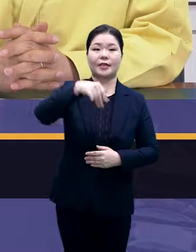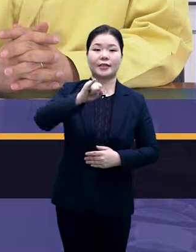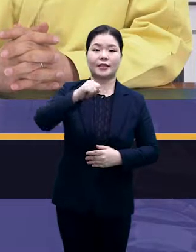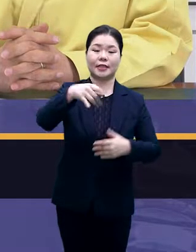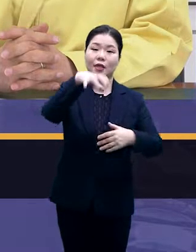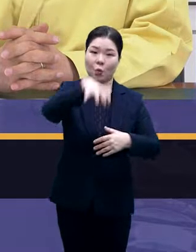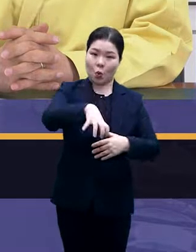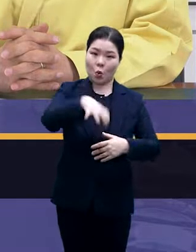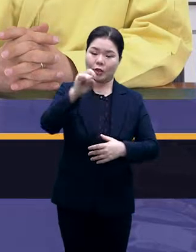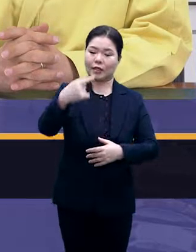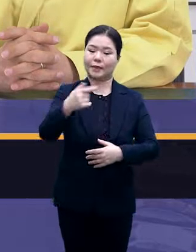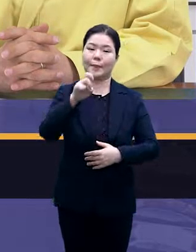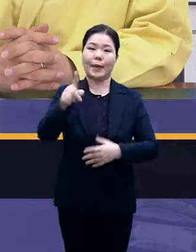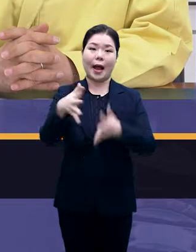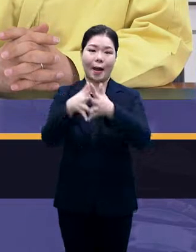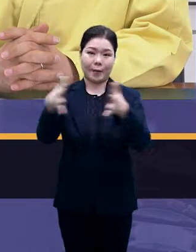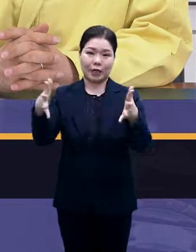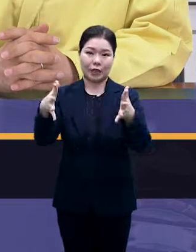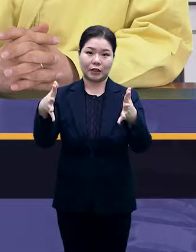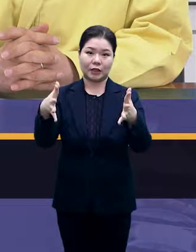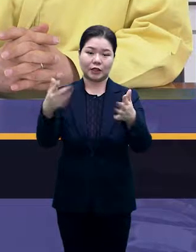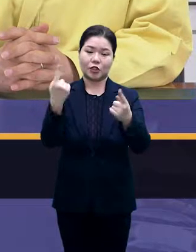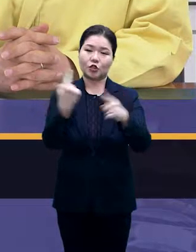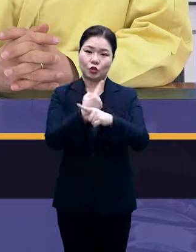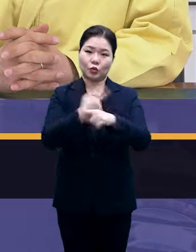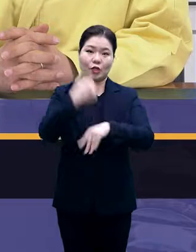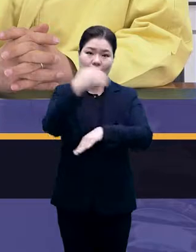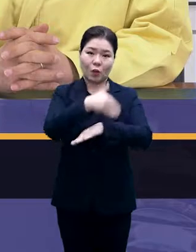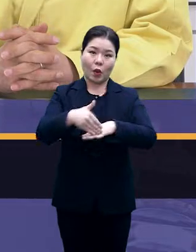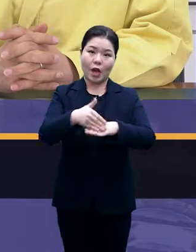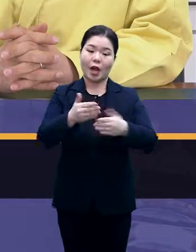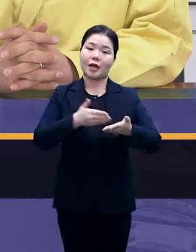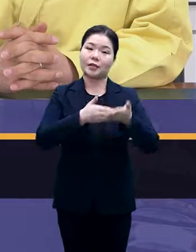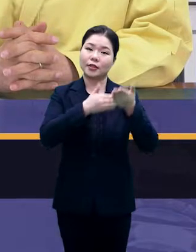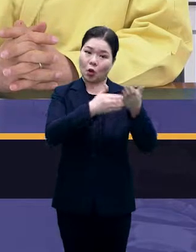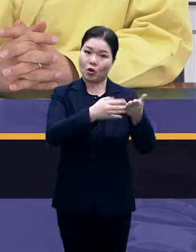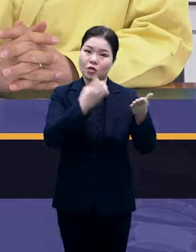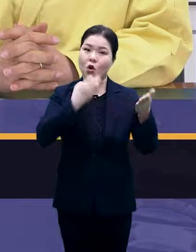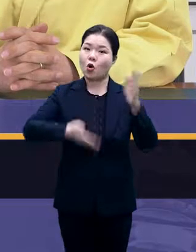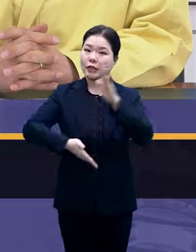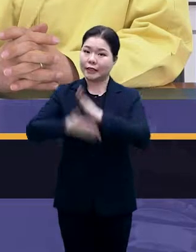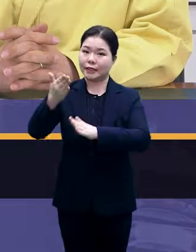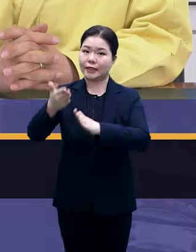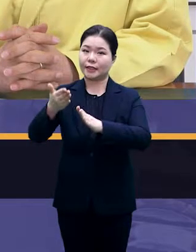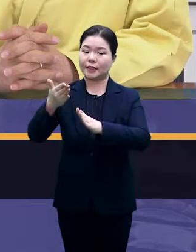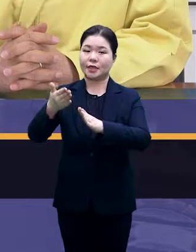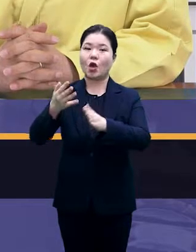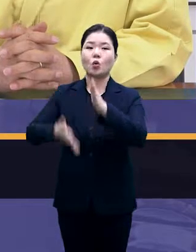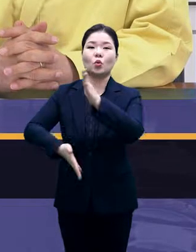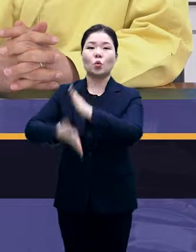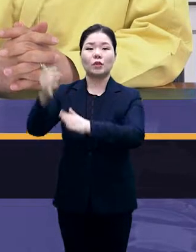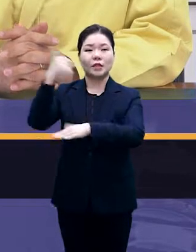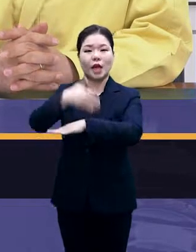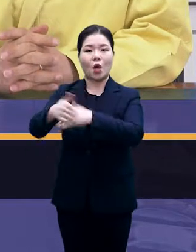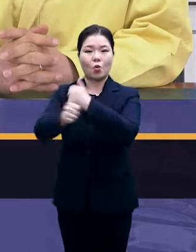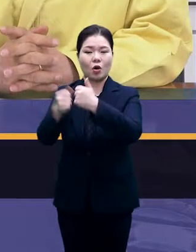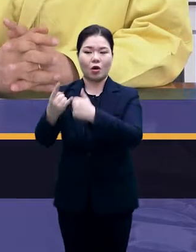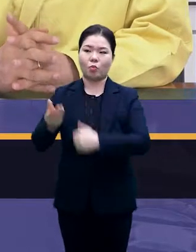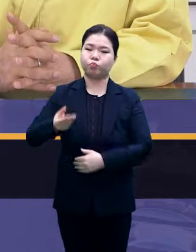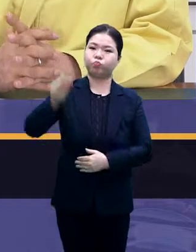대치동 음마 아파트는 정비 계획안을 서울시 도시계획위원회에서